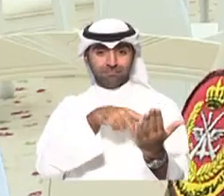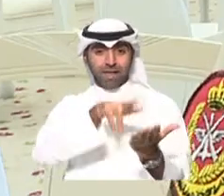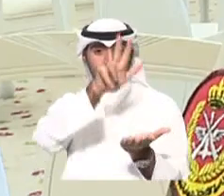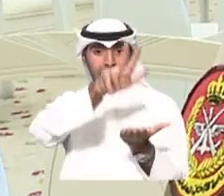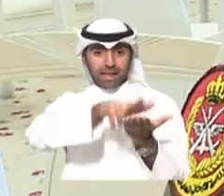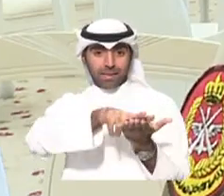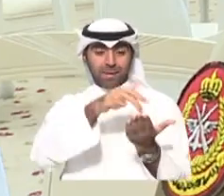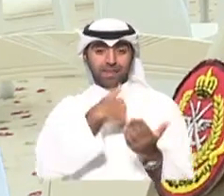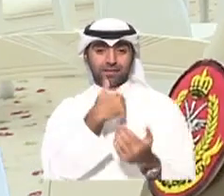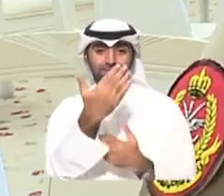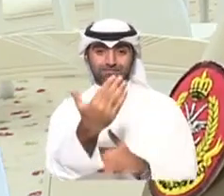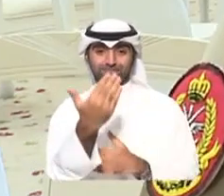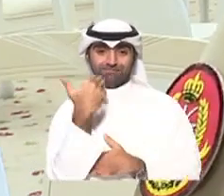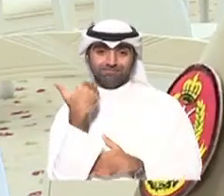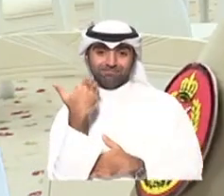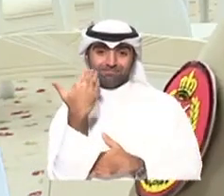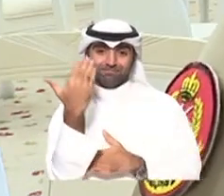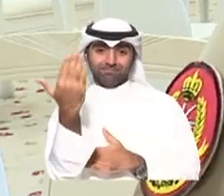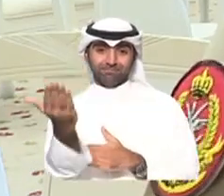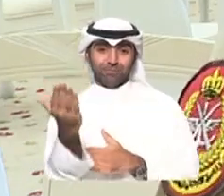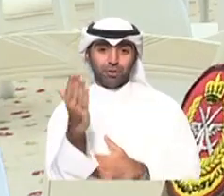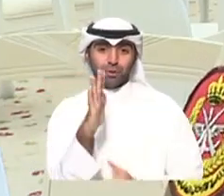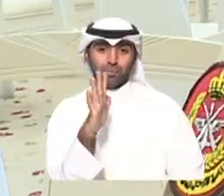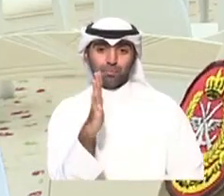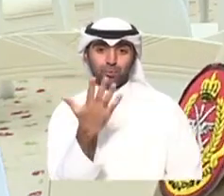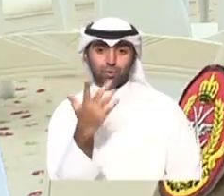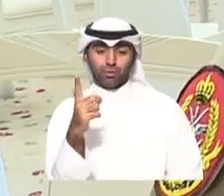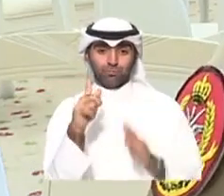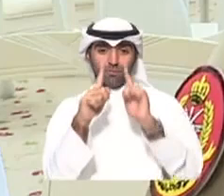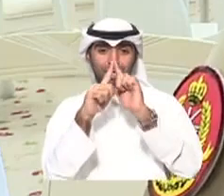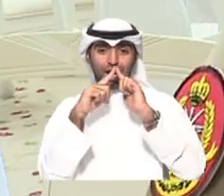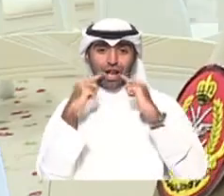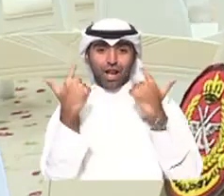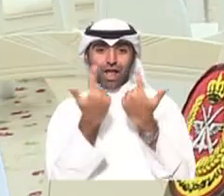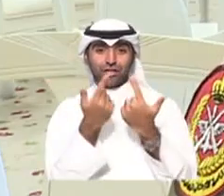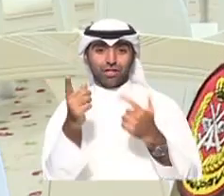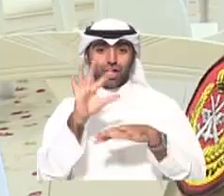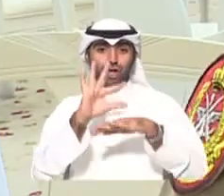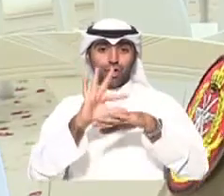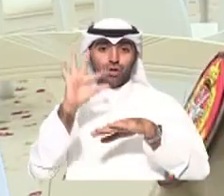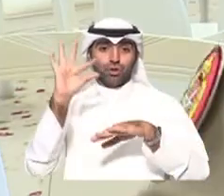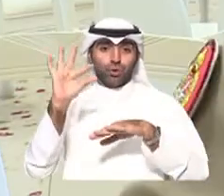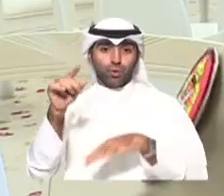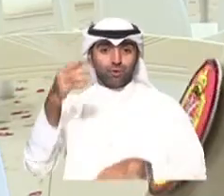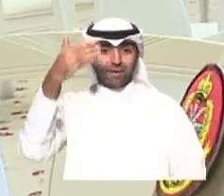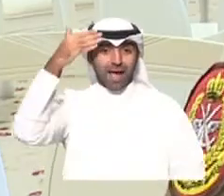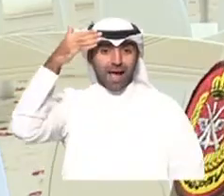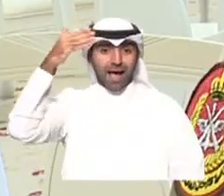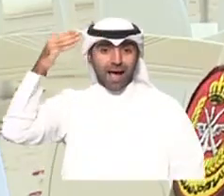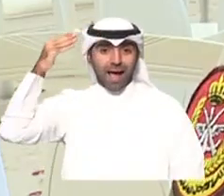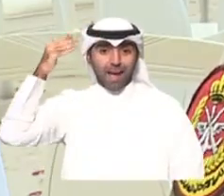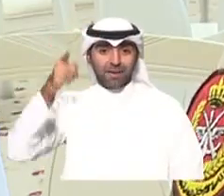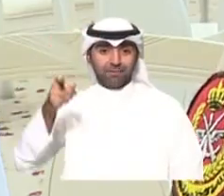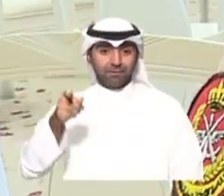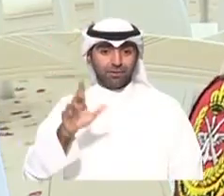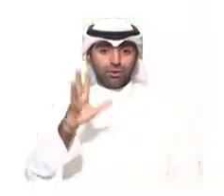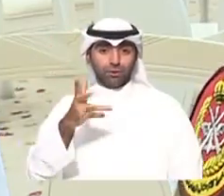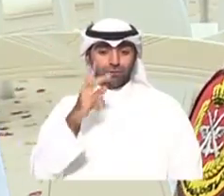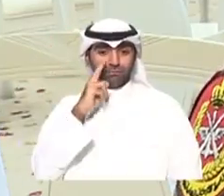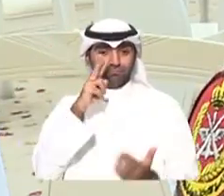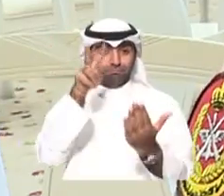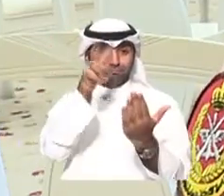نهائية. لازم تجتاز المقابلة الشخصية النهائية، بعد اجتيازها المقابلة الشخصية النهائية هذه تكون جاهزة للدخول